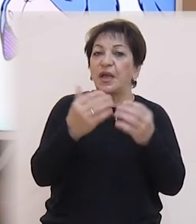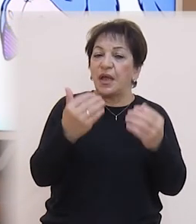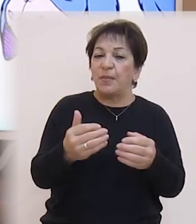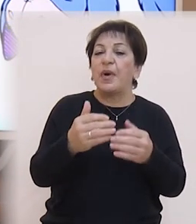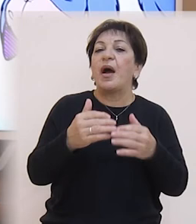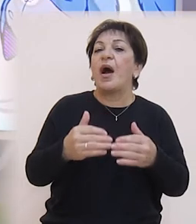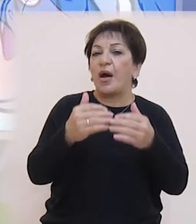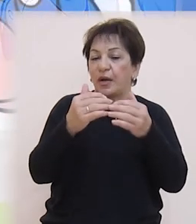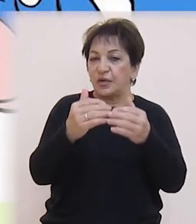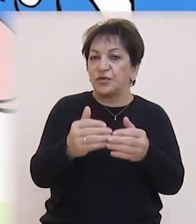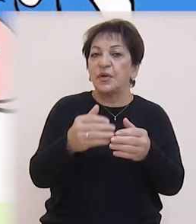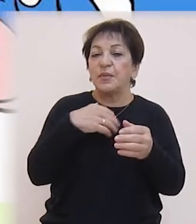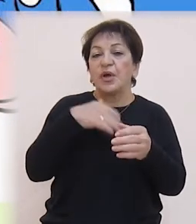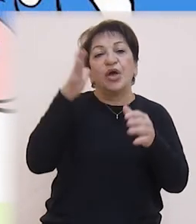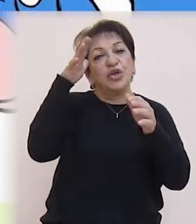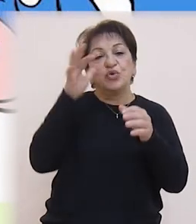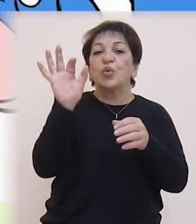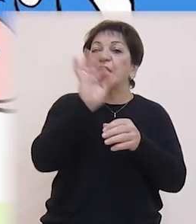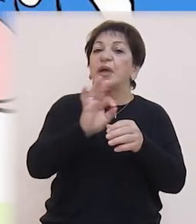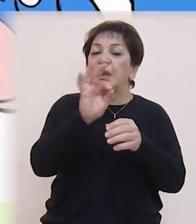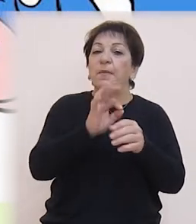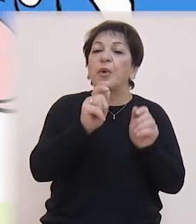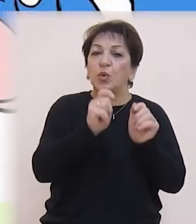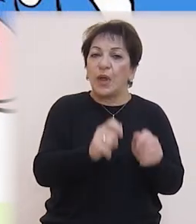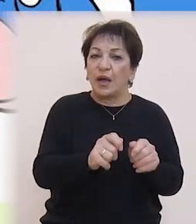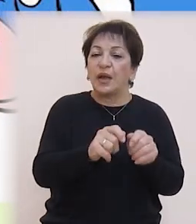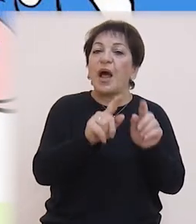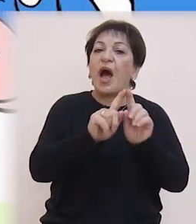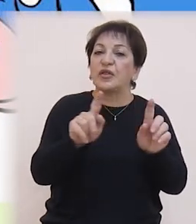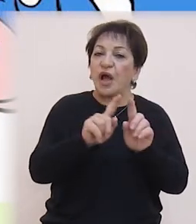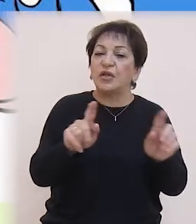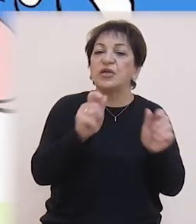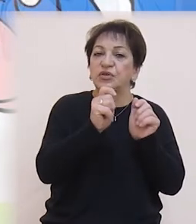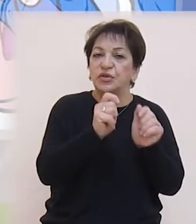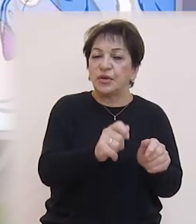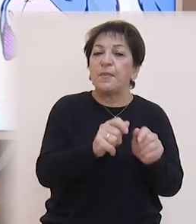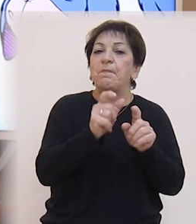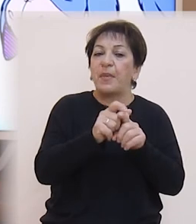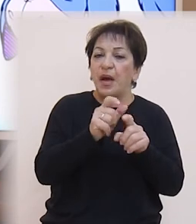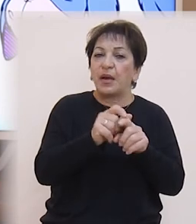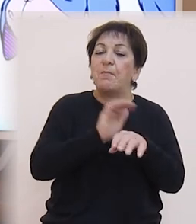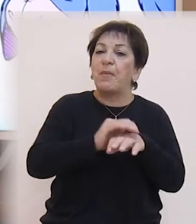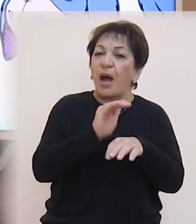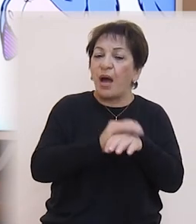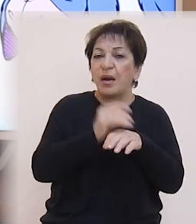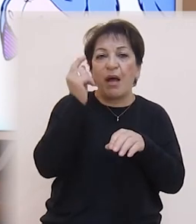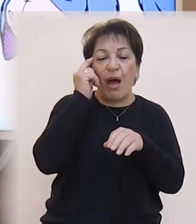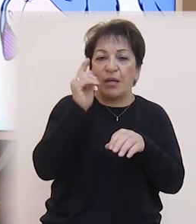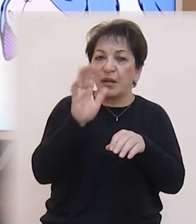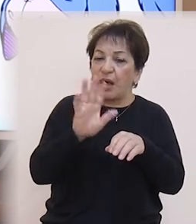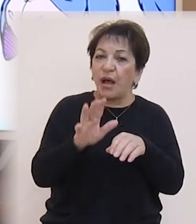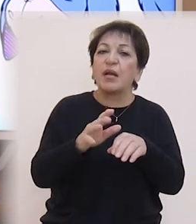ուրեմն գնացինք առաջ։ Մենք իշուկին բնութագրել էինք հետևյալ հատկանիշ ցույց տվող բառերով. բարի,